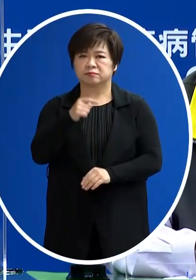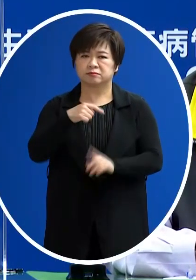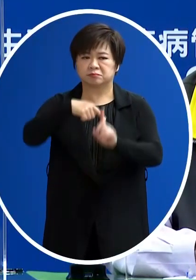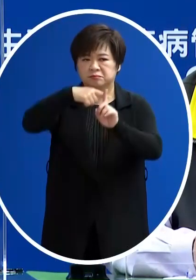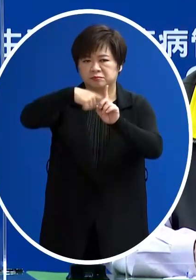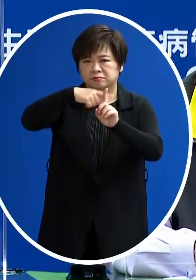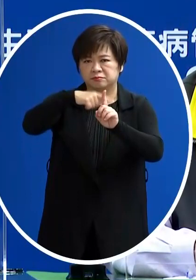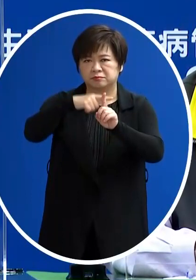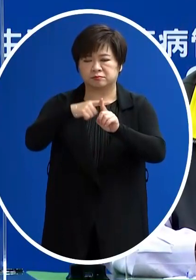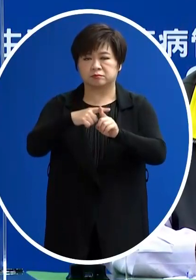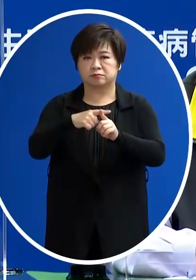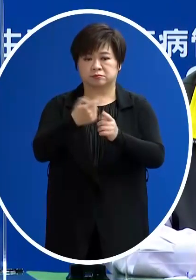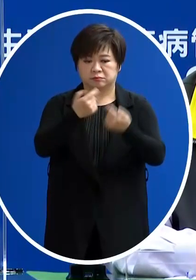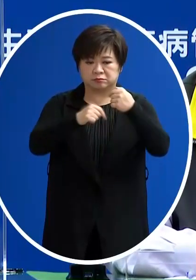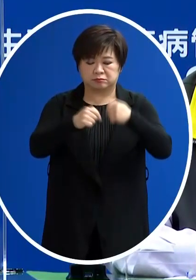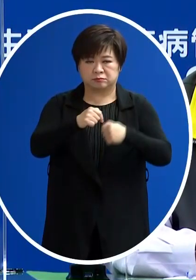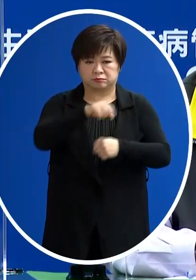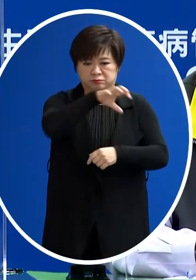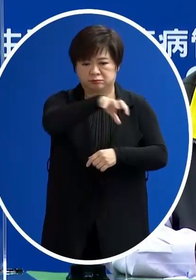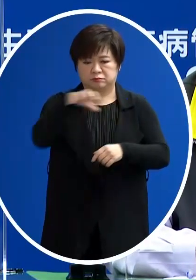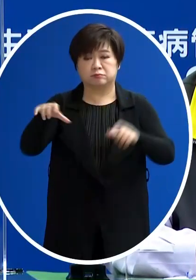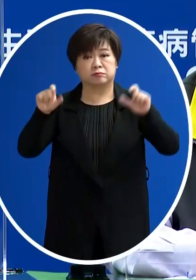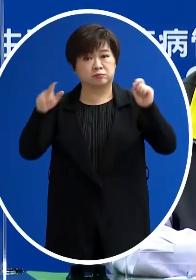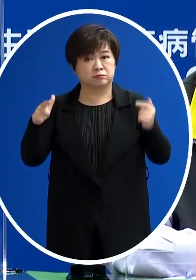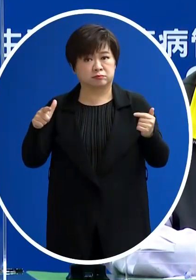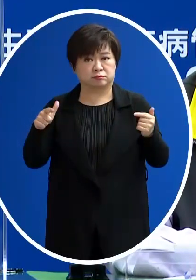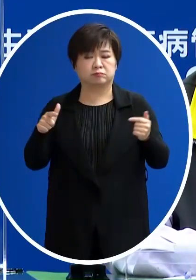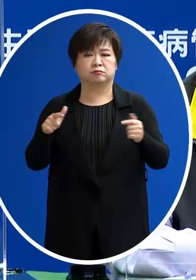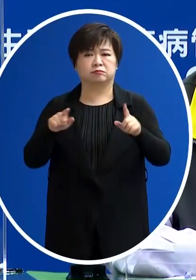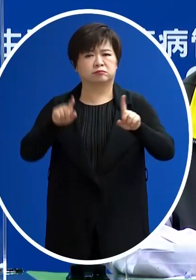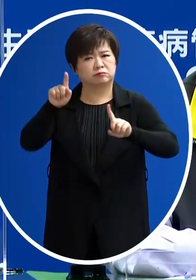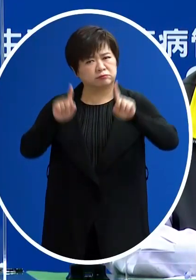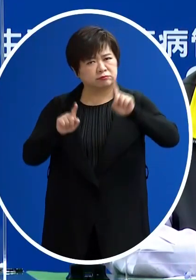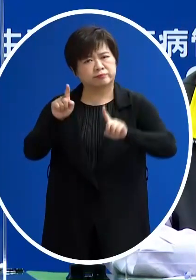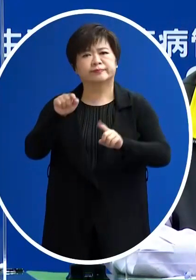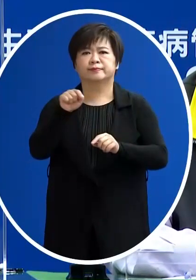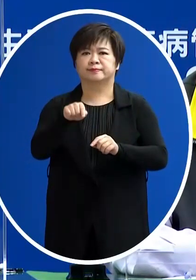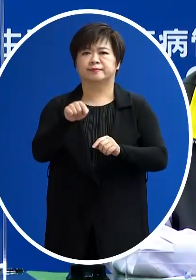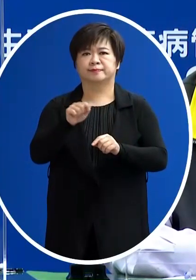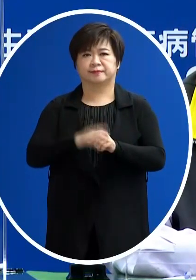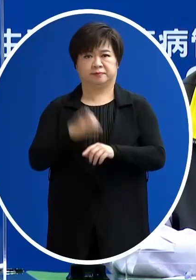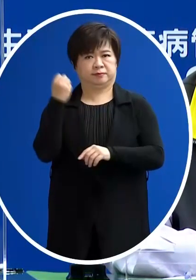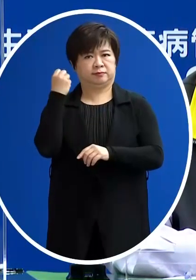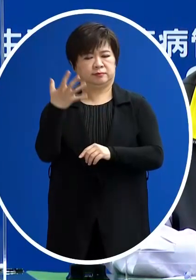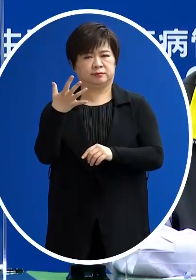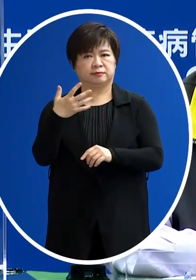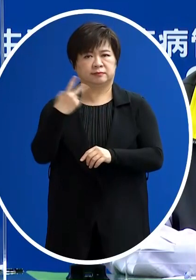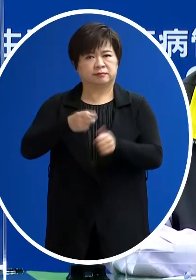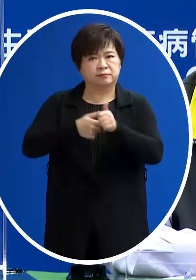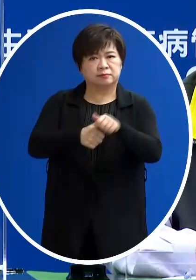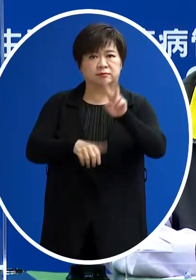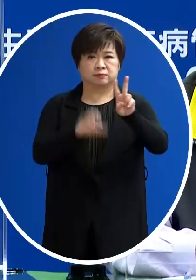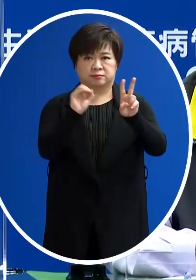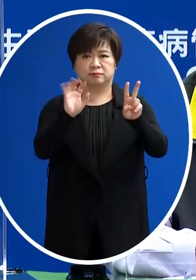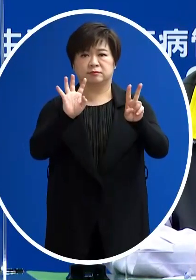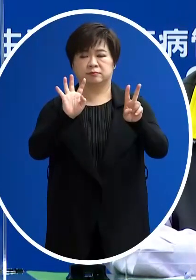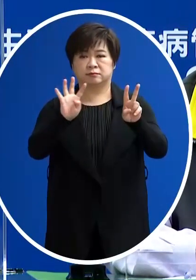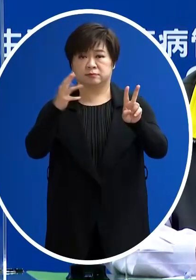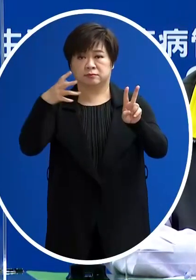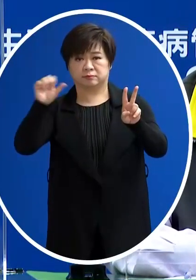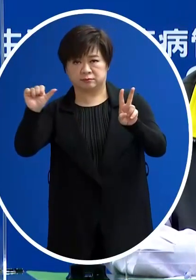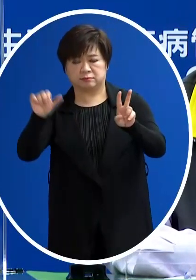不过以这个数字看起来那有可能是比较新的案子，还是整体的源头以20485或